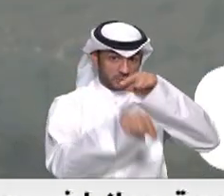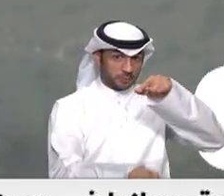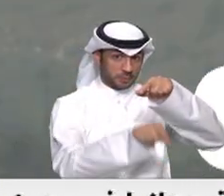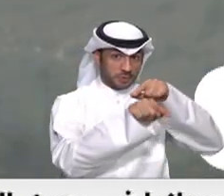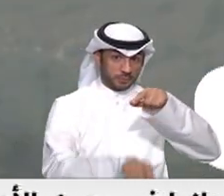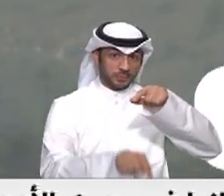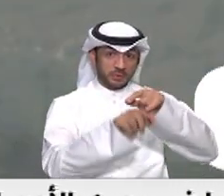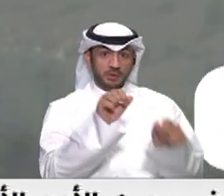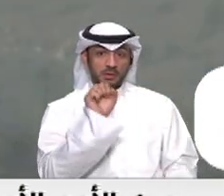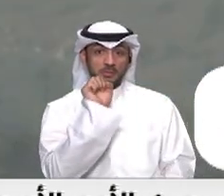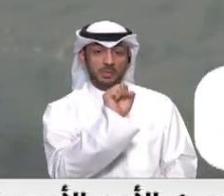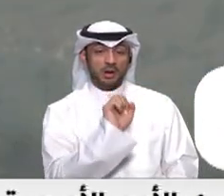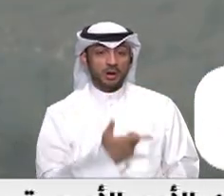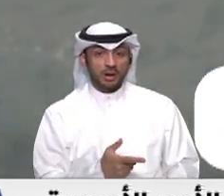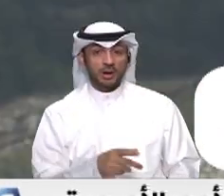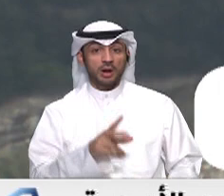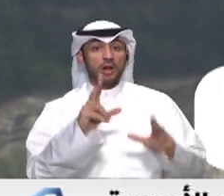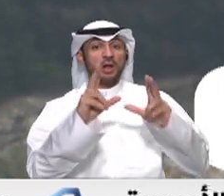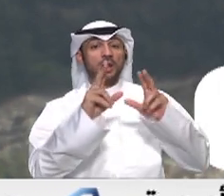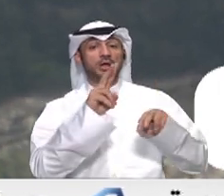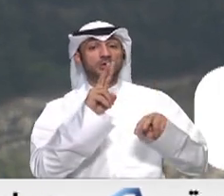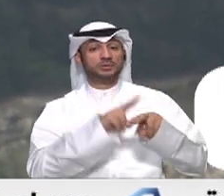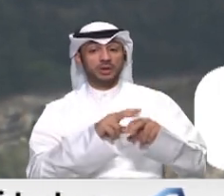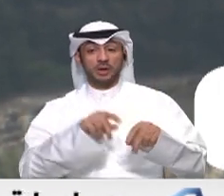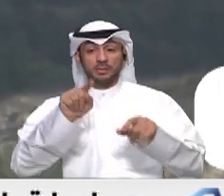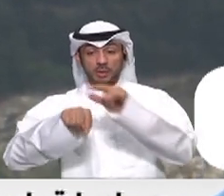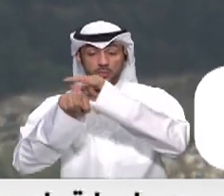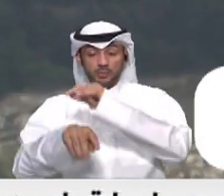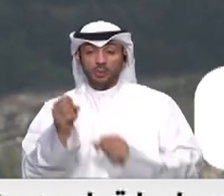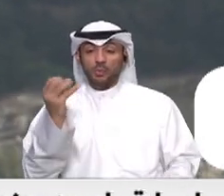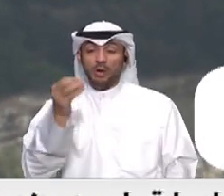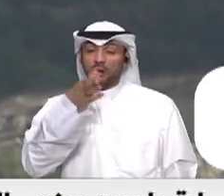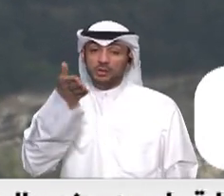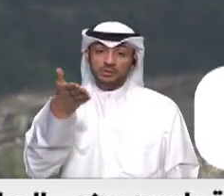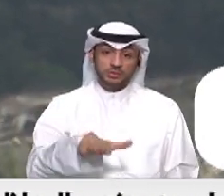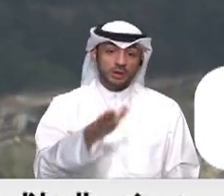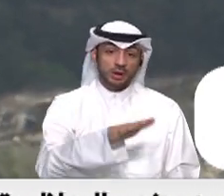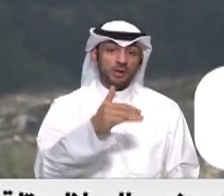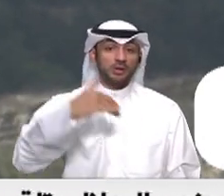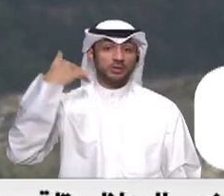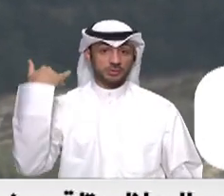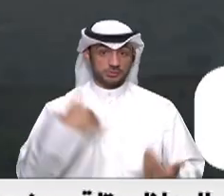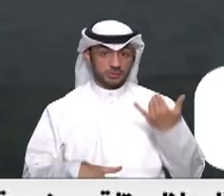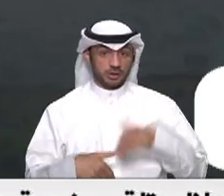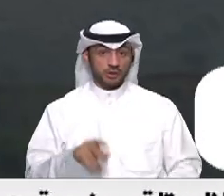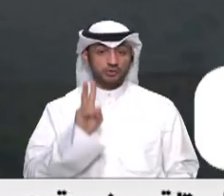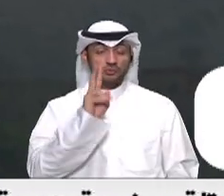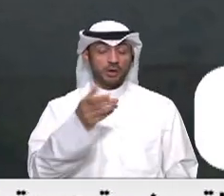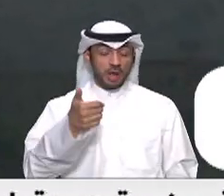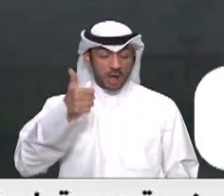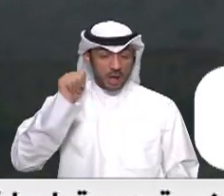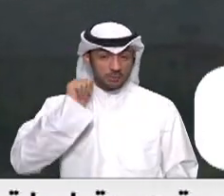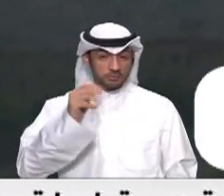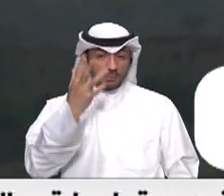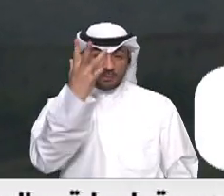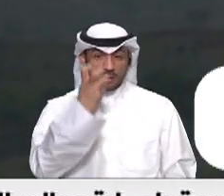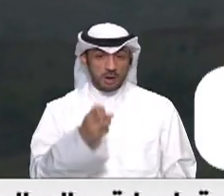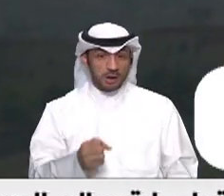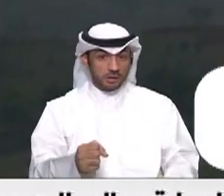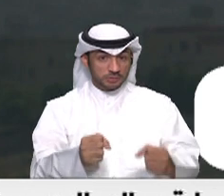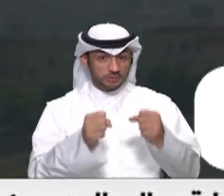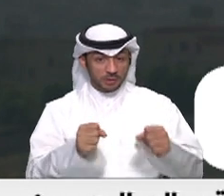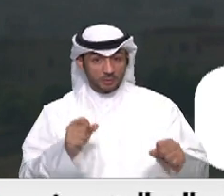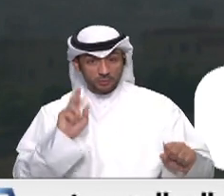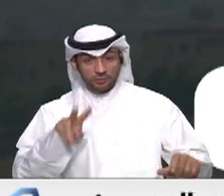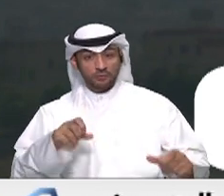المدفعي في جنوب لبنان والبقاع مع سقوط ضحايا وجرحى، وبعد ليلة صعبة من الاشتباكات الناتجة